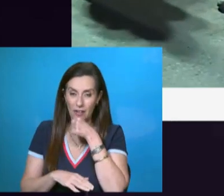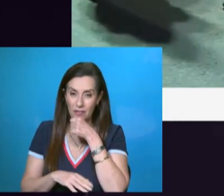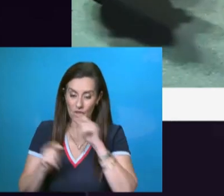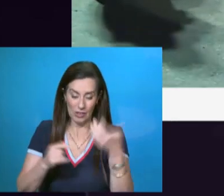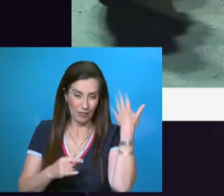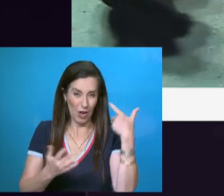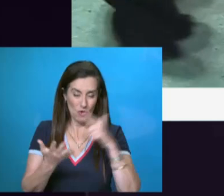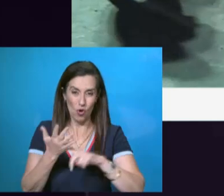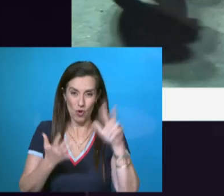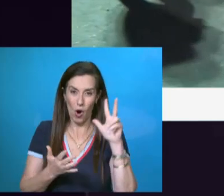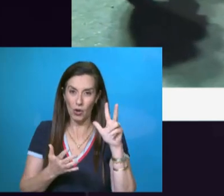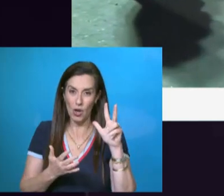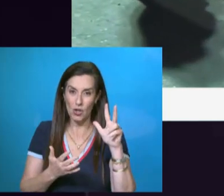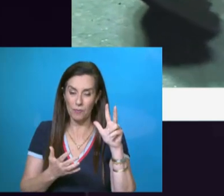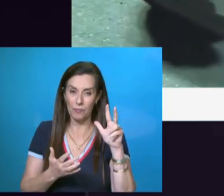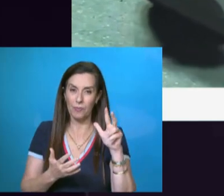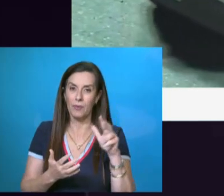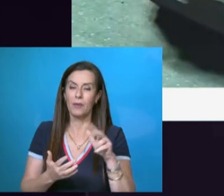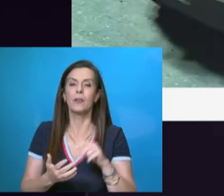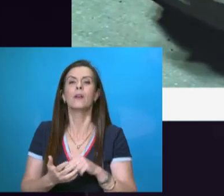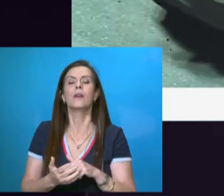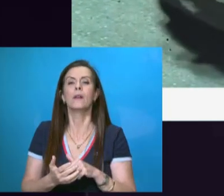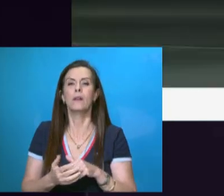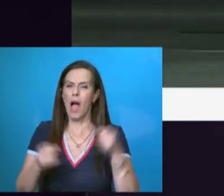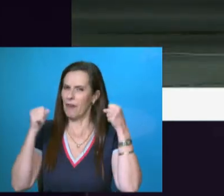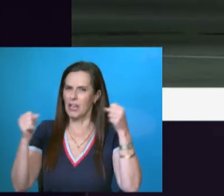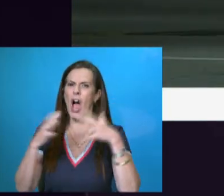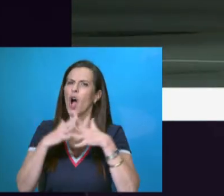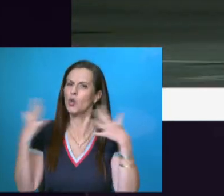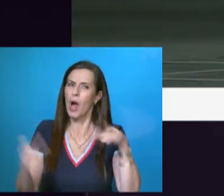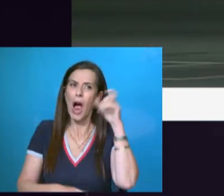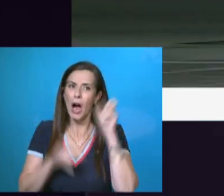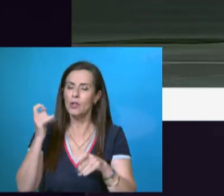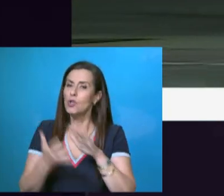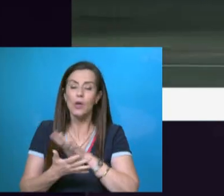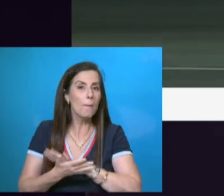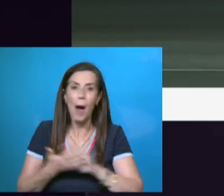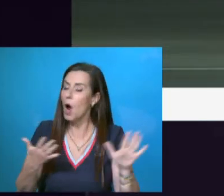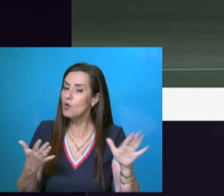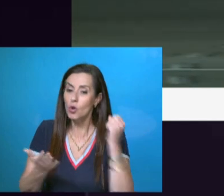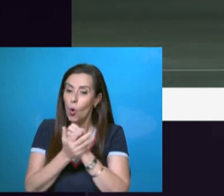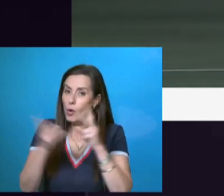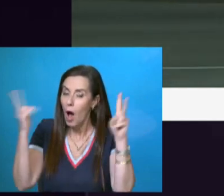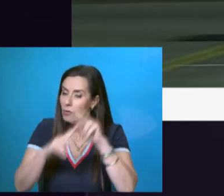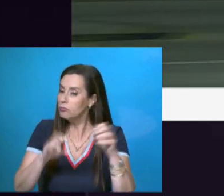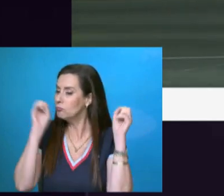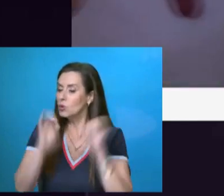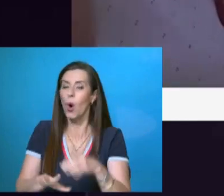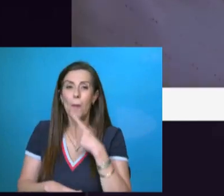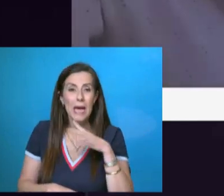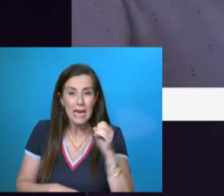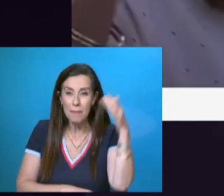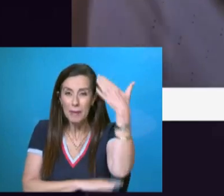3 חודשים, ב-15 במרס, הפגנה גדולה מאוד, אנשים שפשוט זורקים את תעודות הזהות שלהם, אומרים, אם מדינת